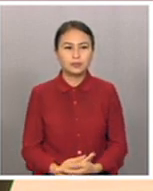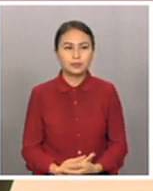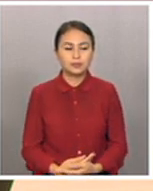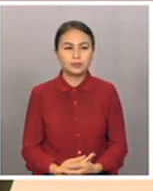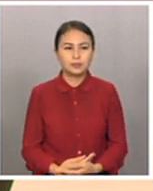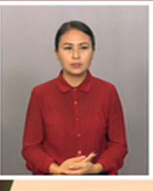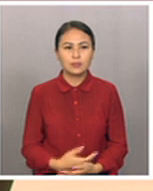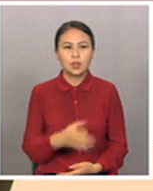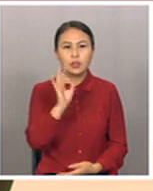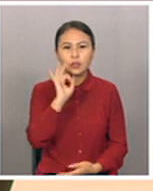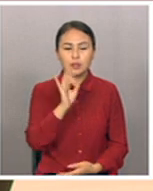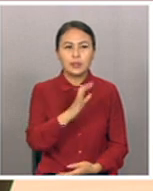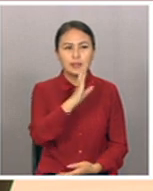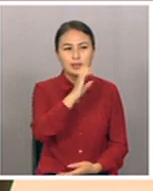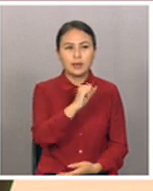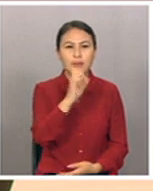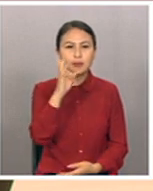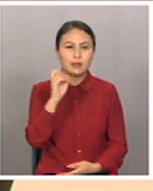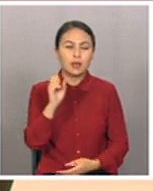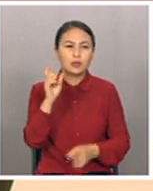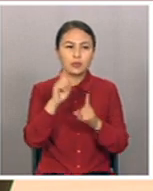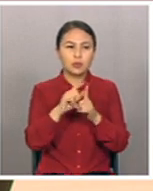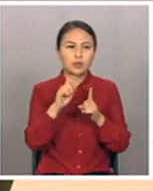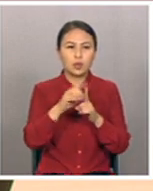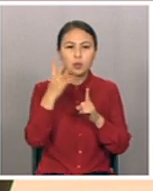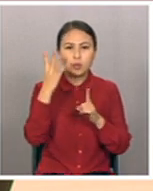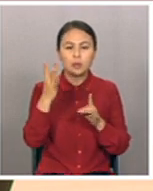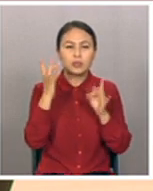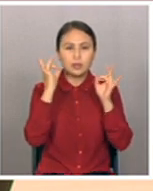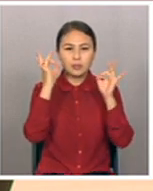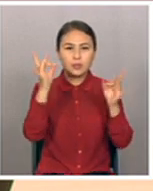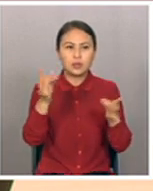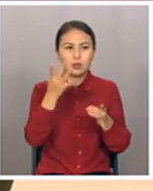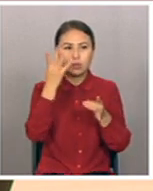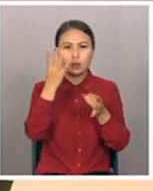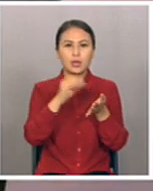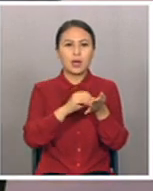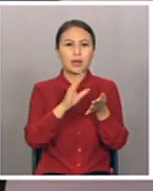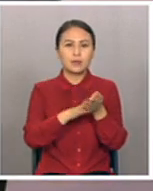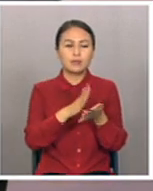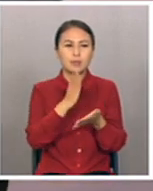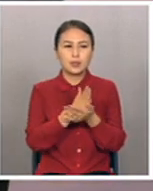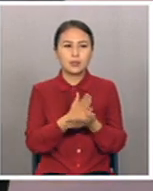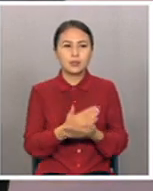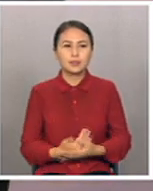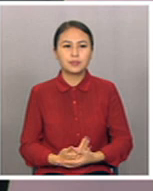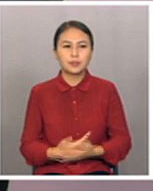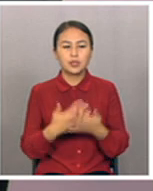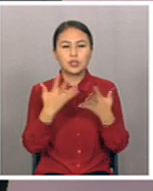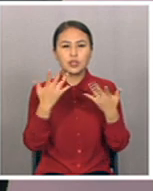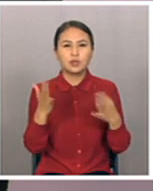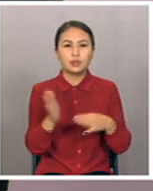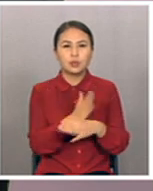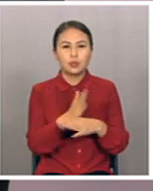Дұрыс. Сана сөзінде төрт дыбыс, төрт әріп бар. Неше буын